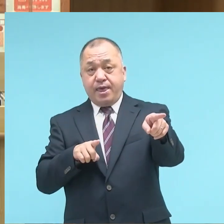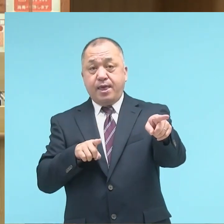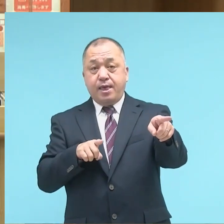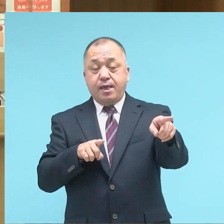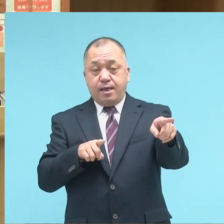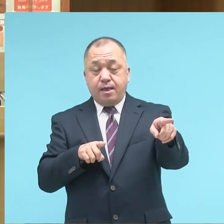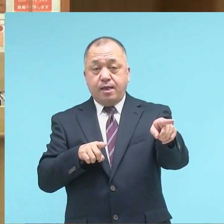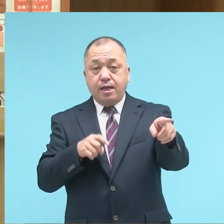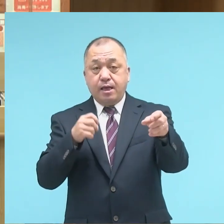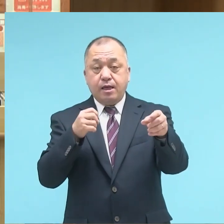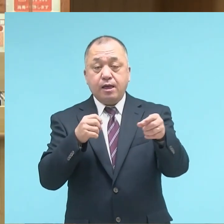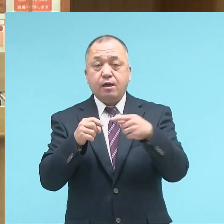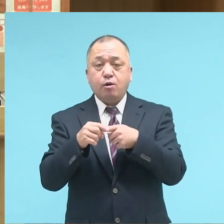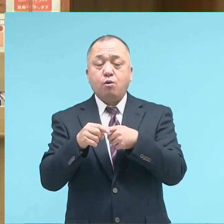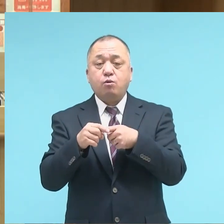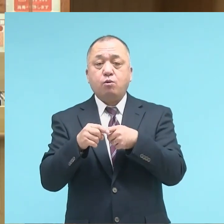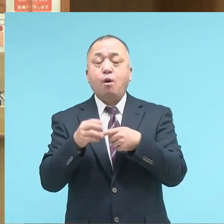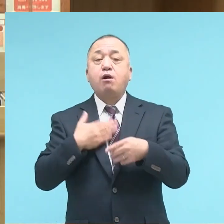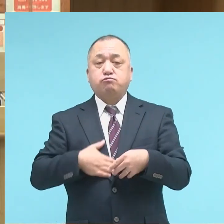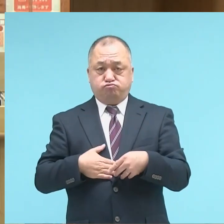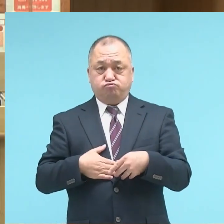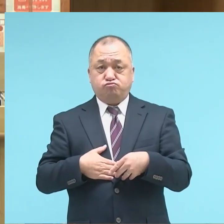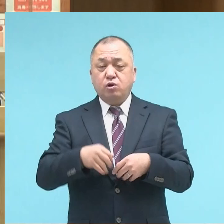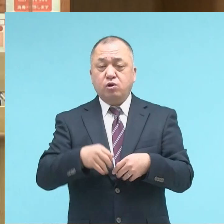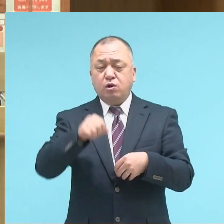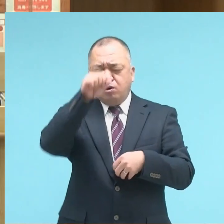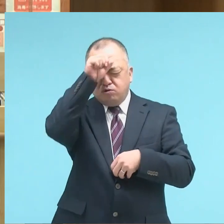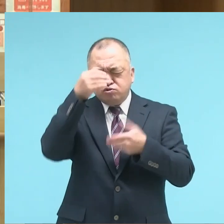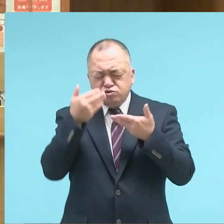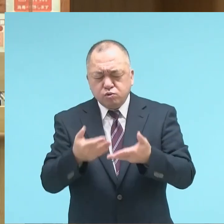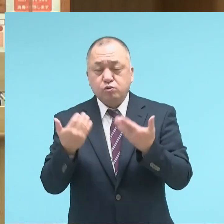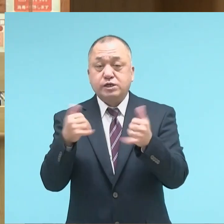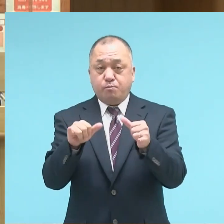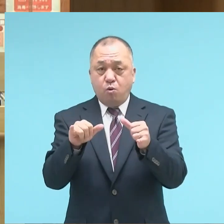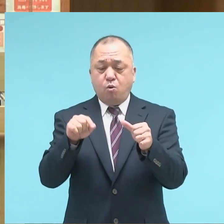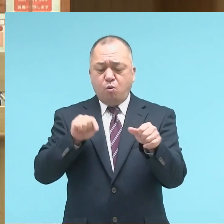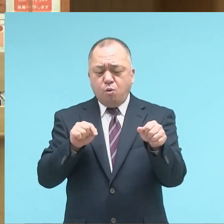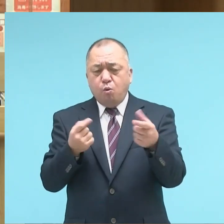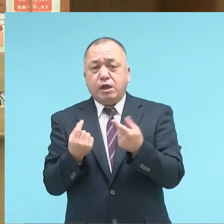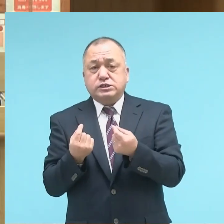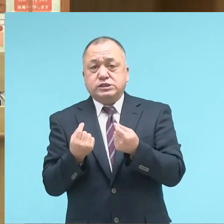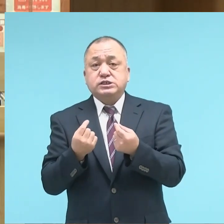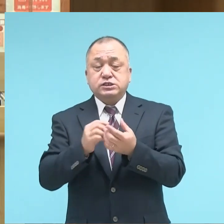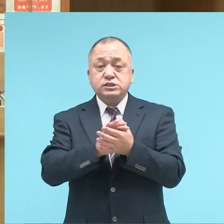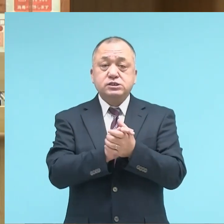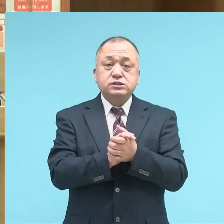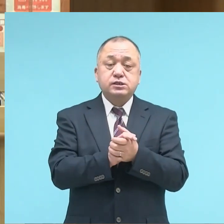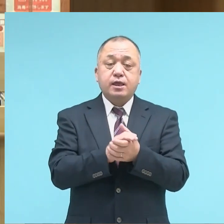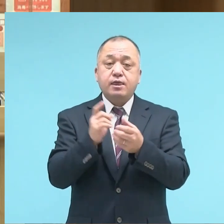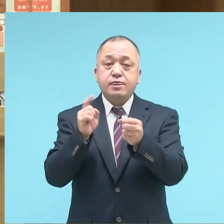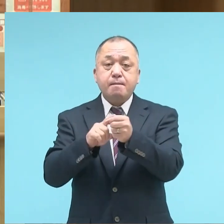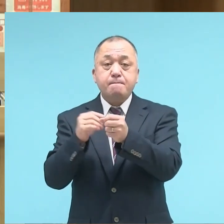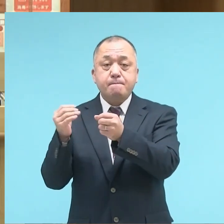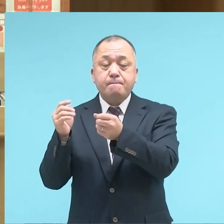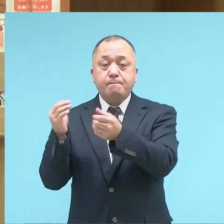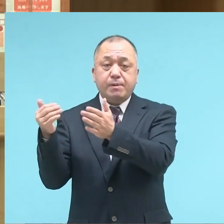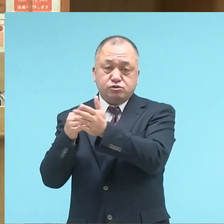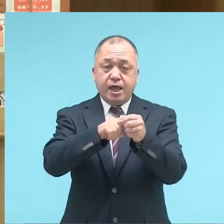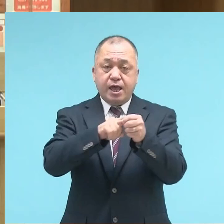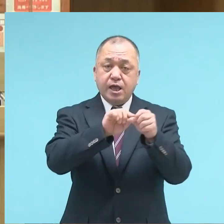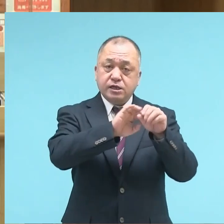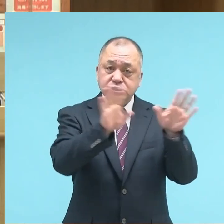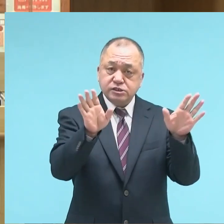新規の陽性確認から来る、また重症者の方も、そういった状況があります、また年末年始という